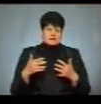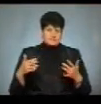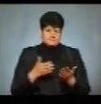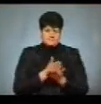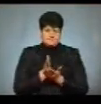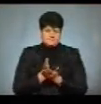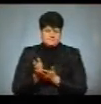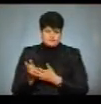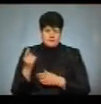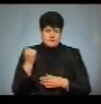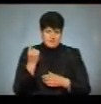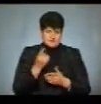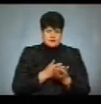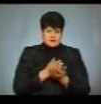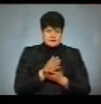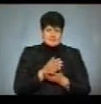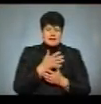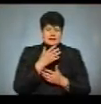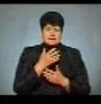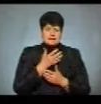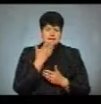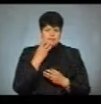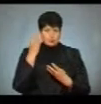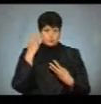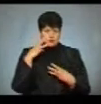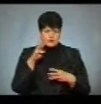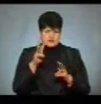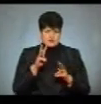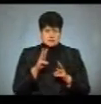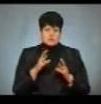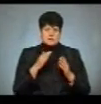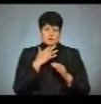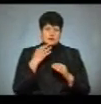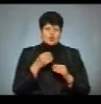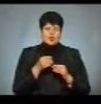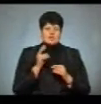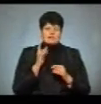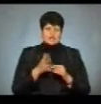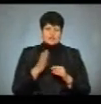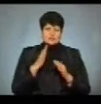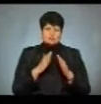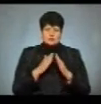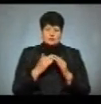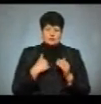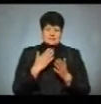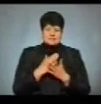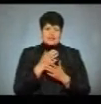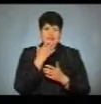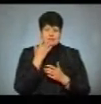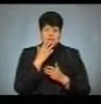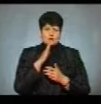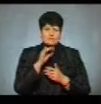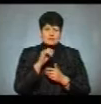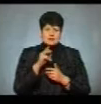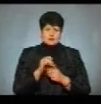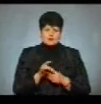шляхами. Першочерговий шлях – це термомодернізація багатоквартирного будинку. Бо фактично в нас є тепловізор зараз в ресурсному центрі, можна було